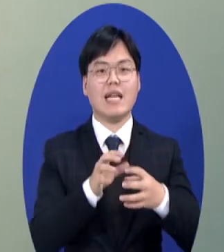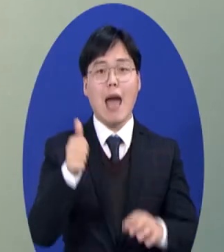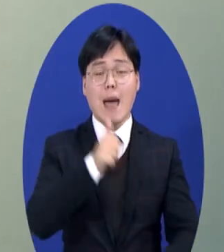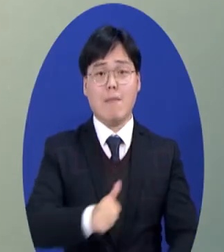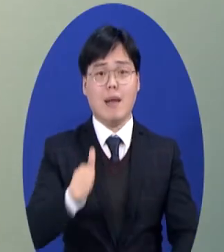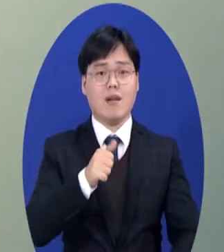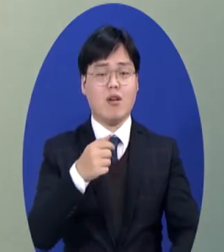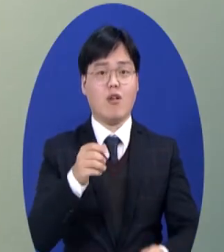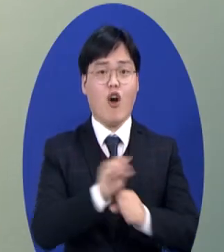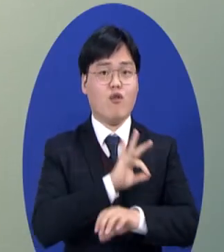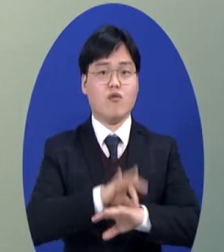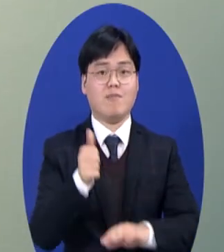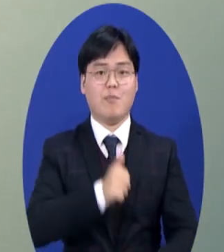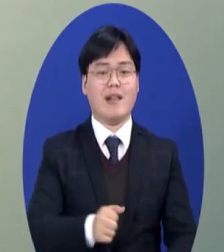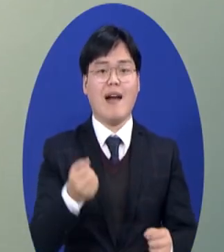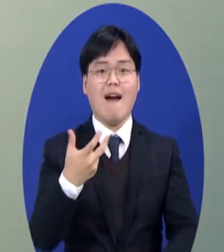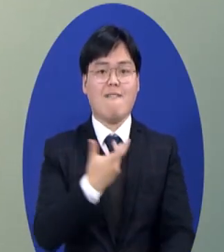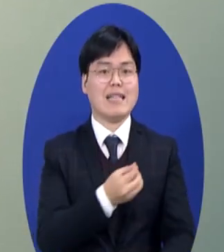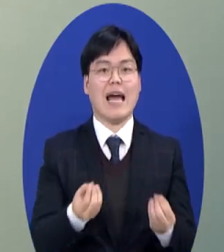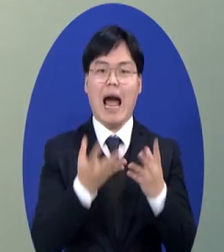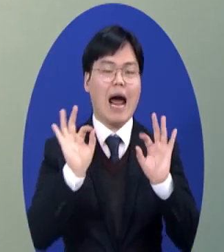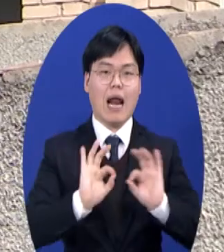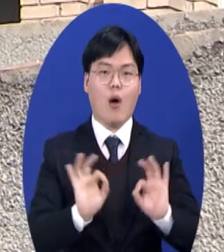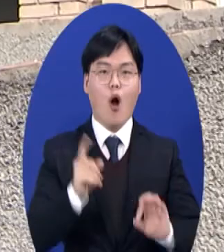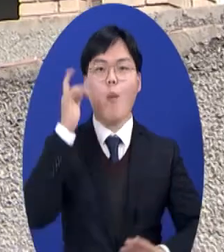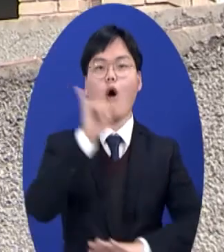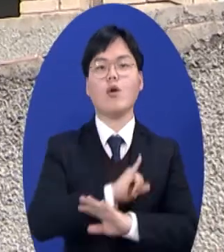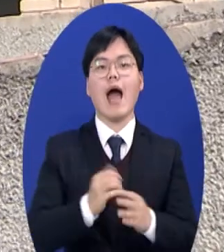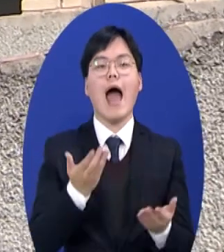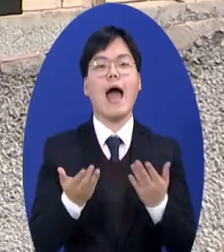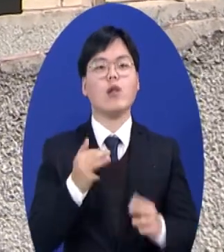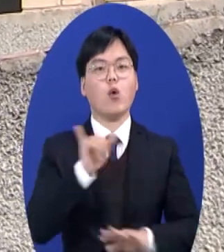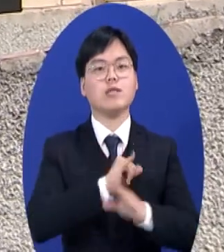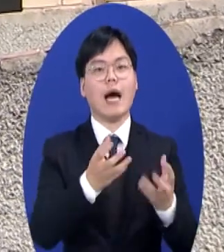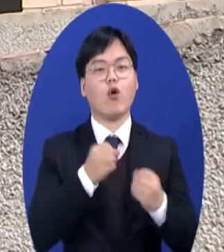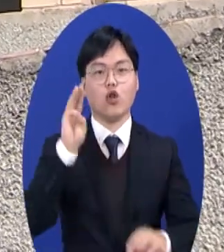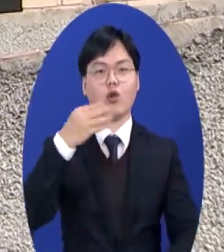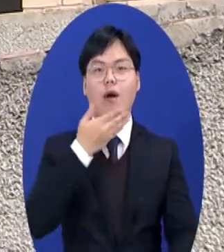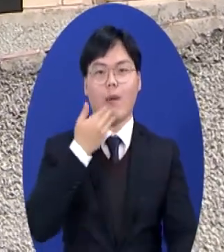вакцин гараагүй байна. Манай улсын хувьд аль улсаас вакцин авах нь одоогоор тодорхойгүй байна.